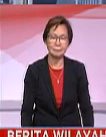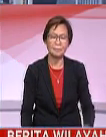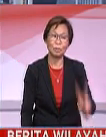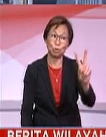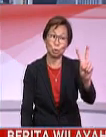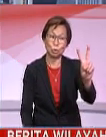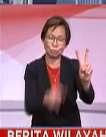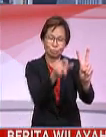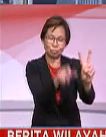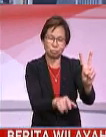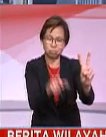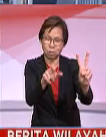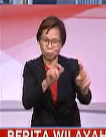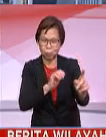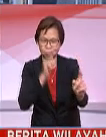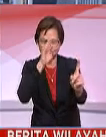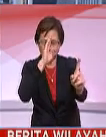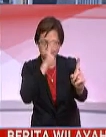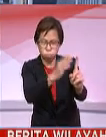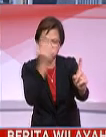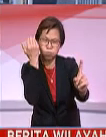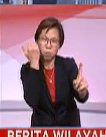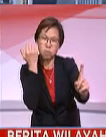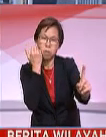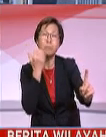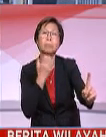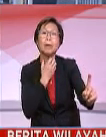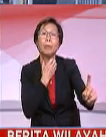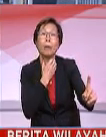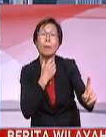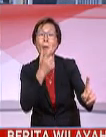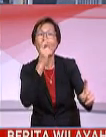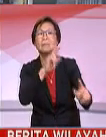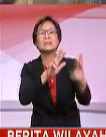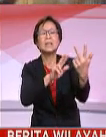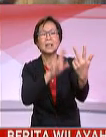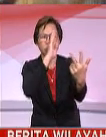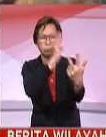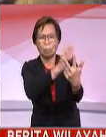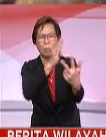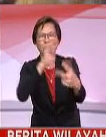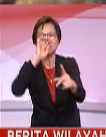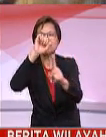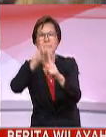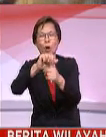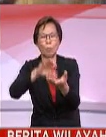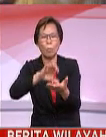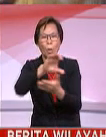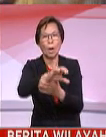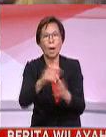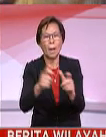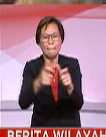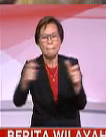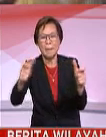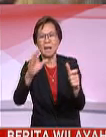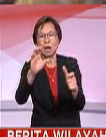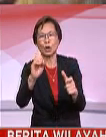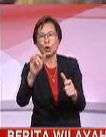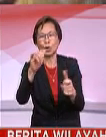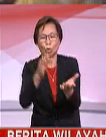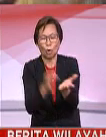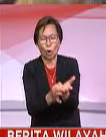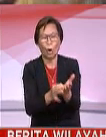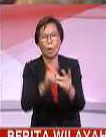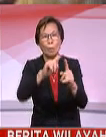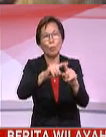Dua individu didakwa di Mahkamah Majistret Ipoh atas tiga pertuduhan penipuan pelaburan Bitcoin Action Note antara